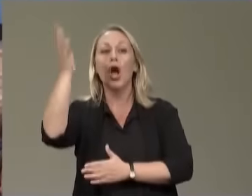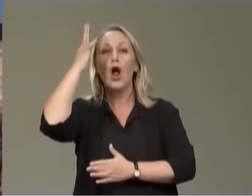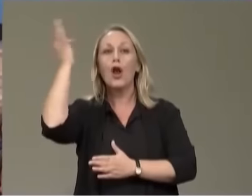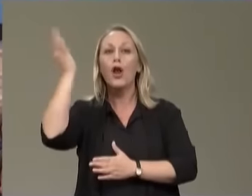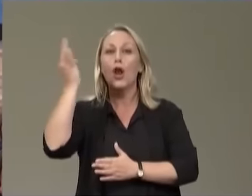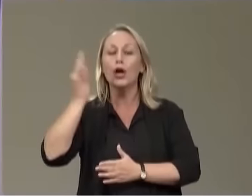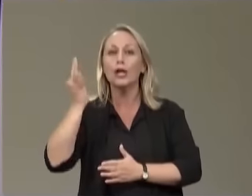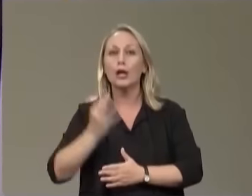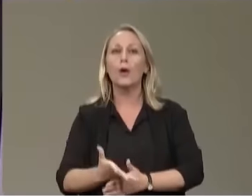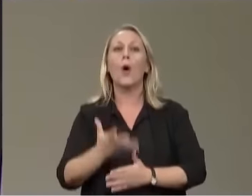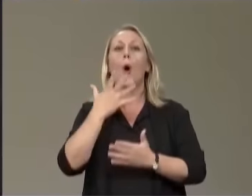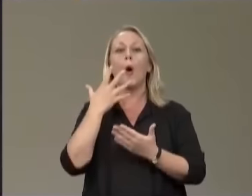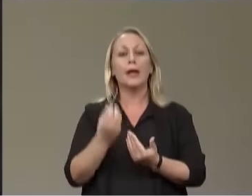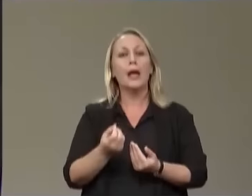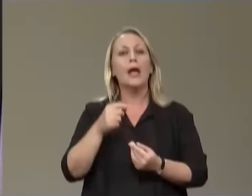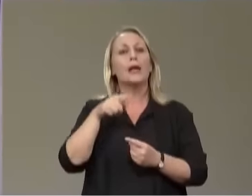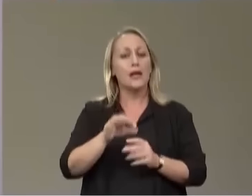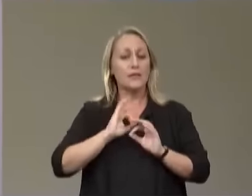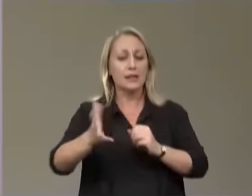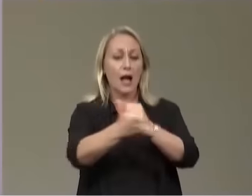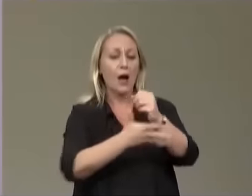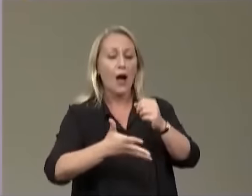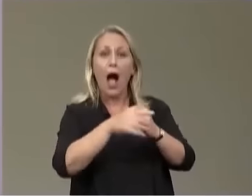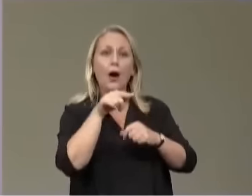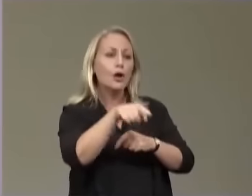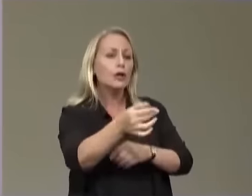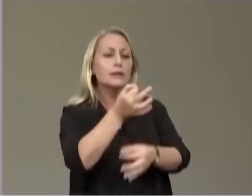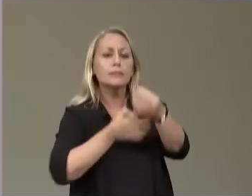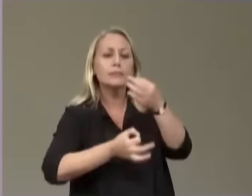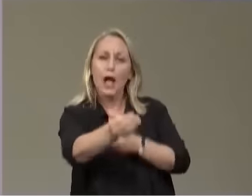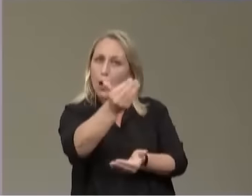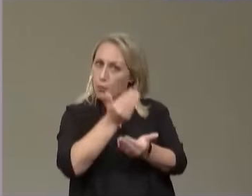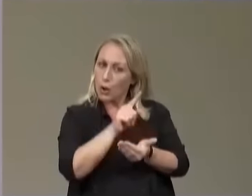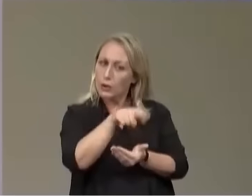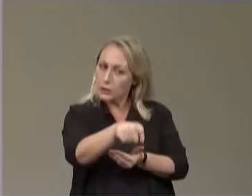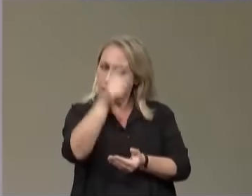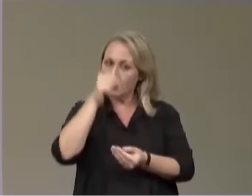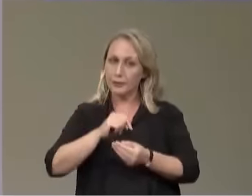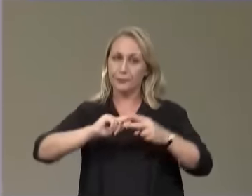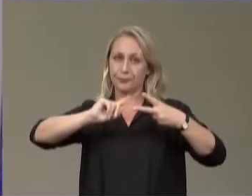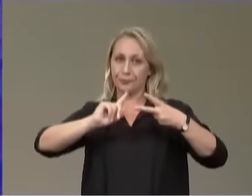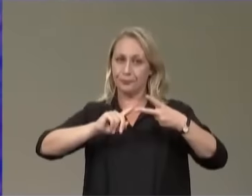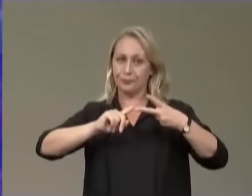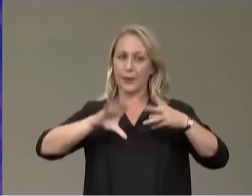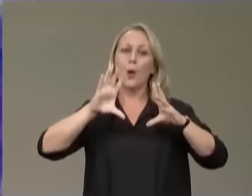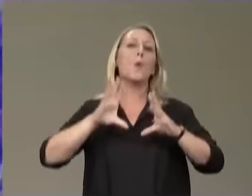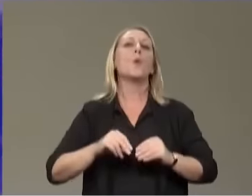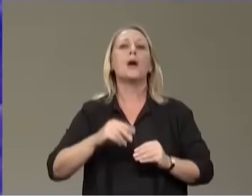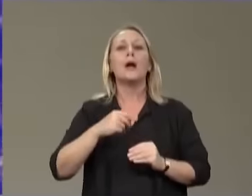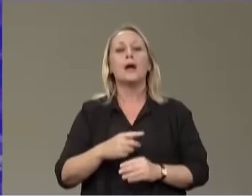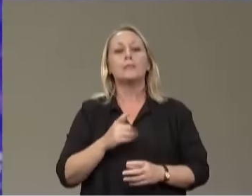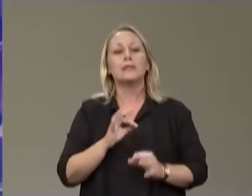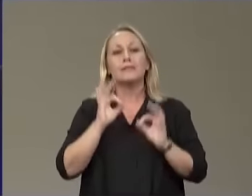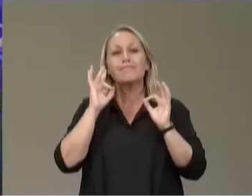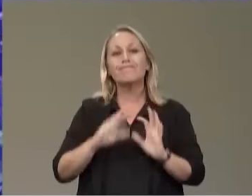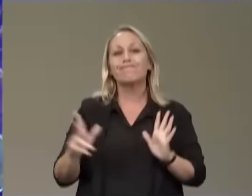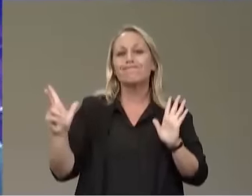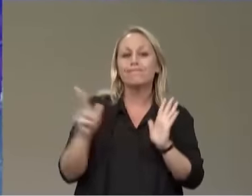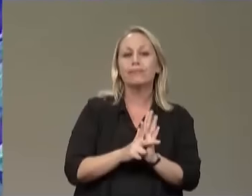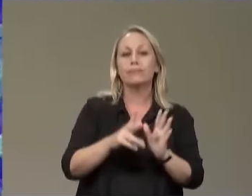και τις ίδιες τις προτάσεις των αγροτών. Δεύτερον, θεσμοθετούμε ένα ευέλικτο